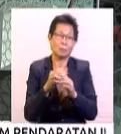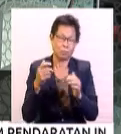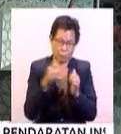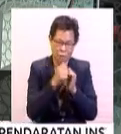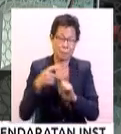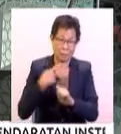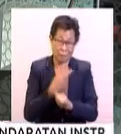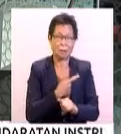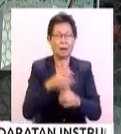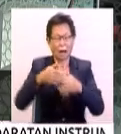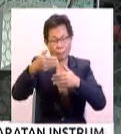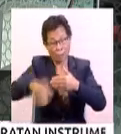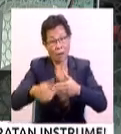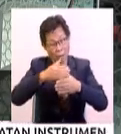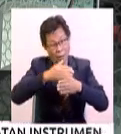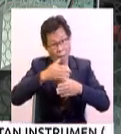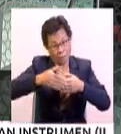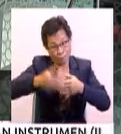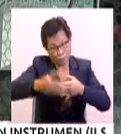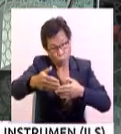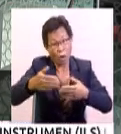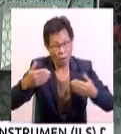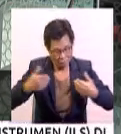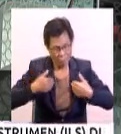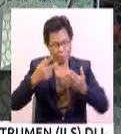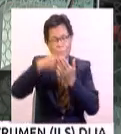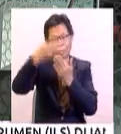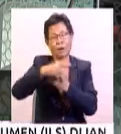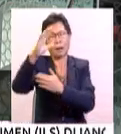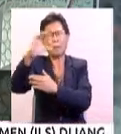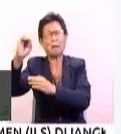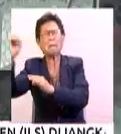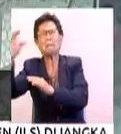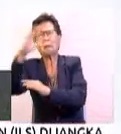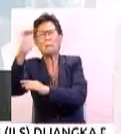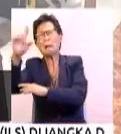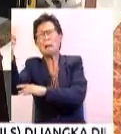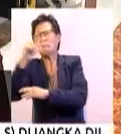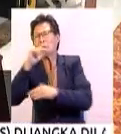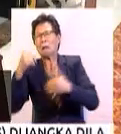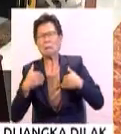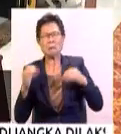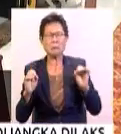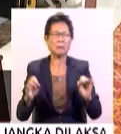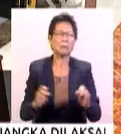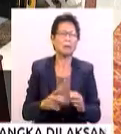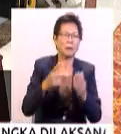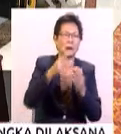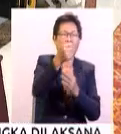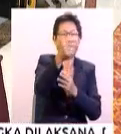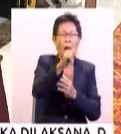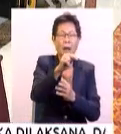kita ada juga macam program yang mana syarikat lain jarang ada. Andalusia